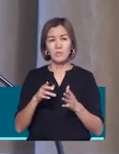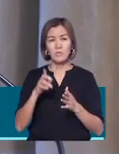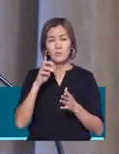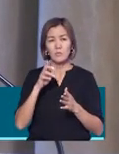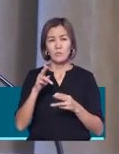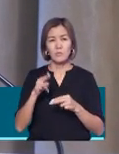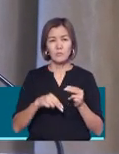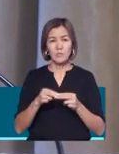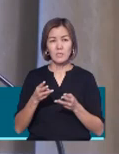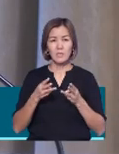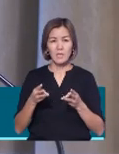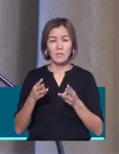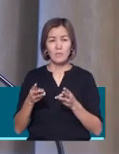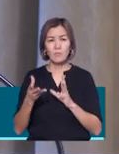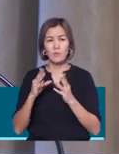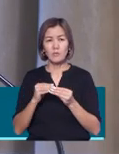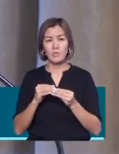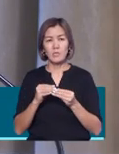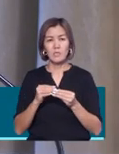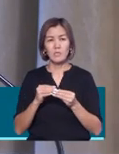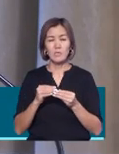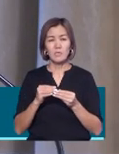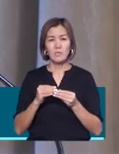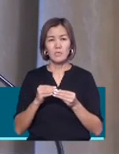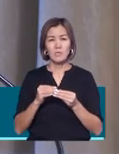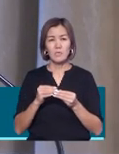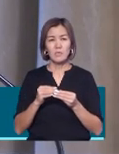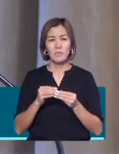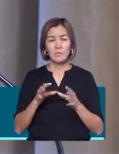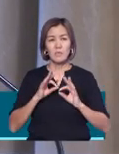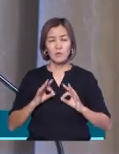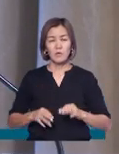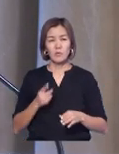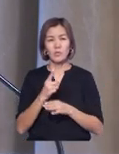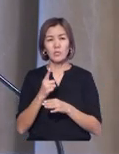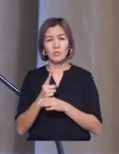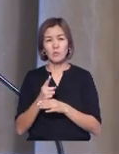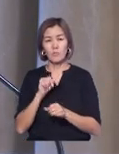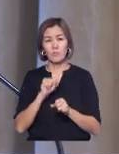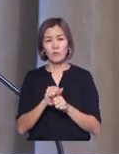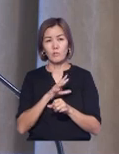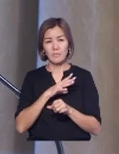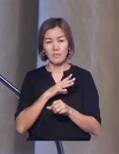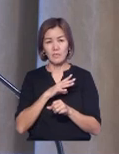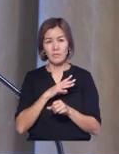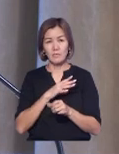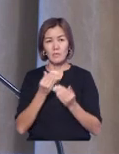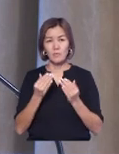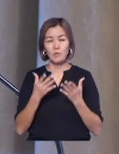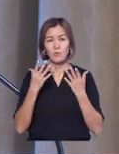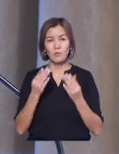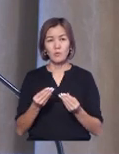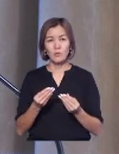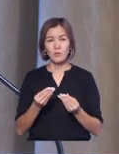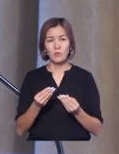блочно-модульный котельный бойынша. Бірақ оны прокуратура шектеу болып тоқтап тастаған. Бүгінгі күнге ол